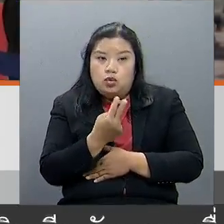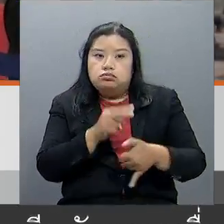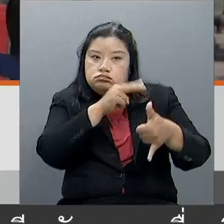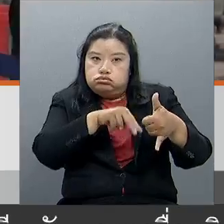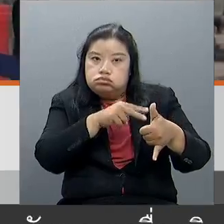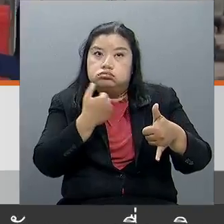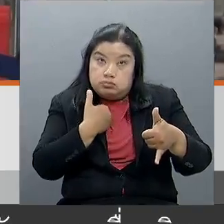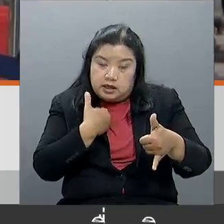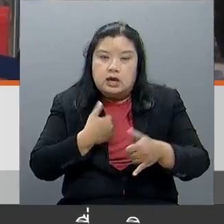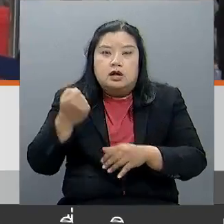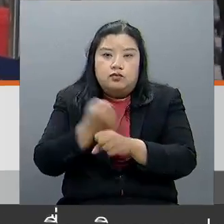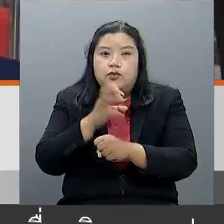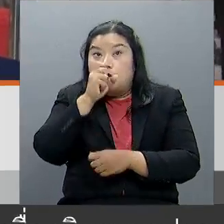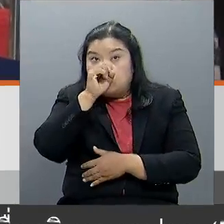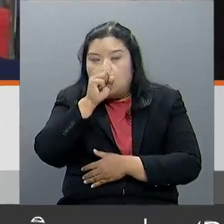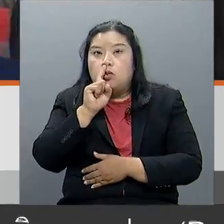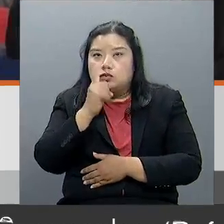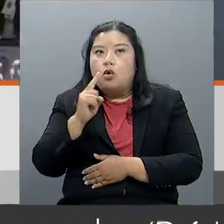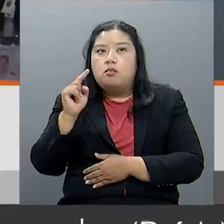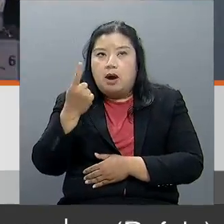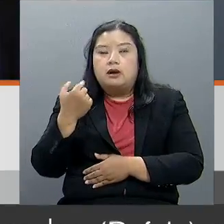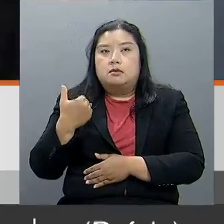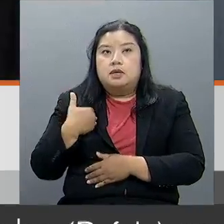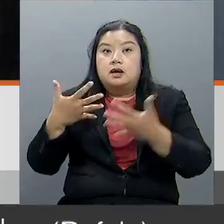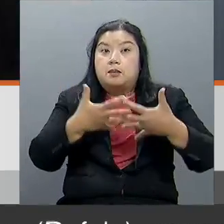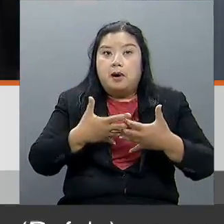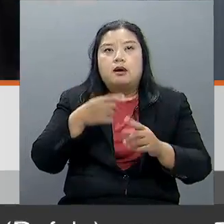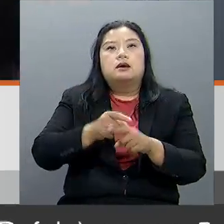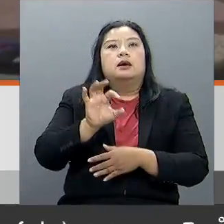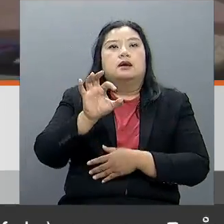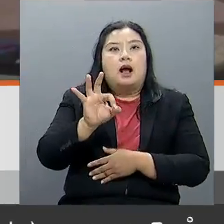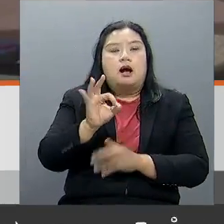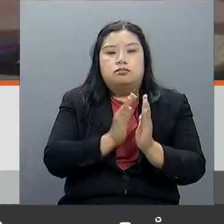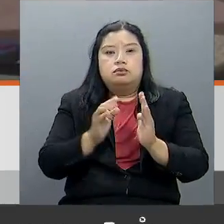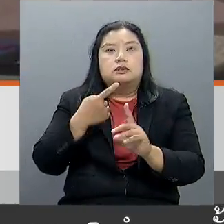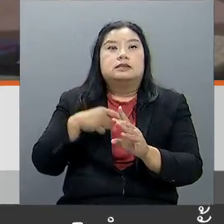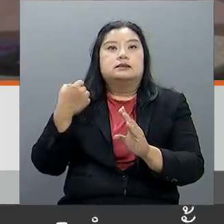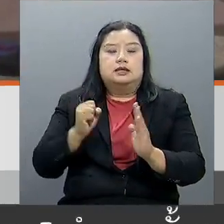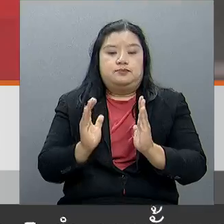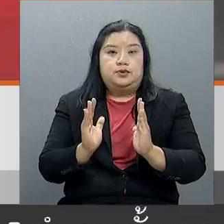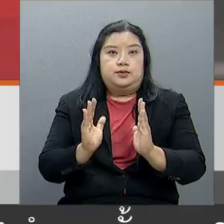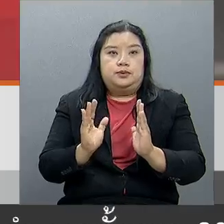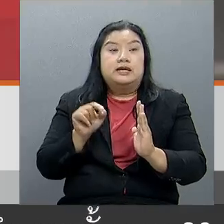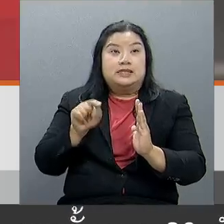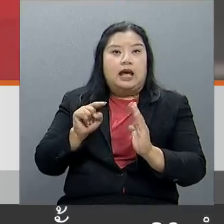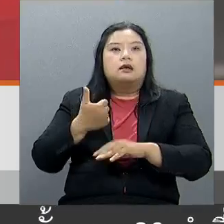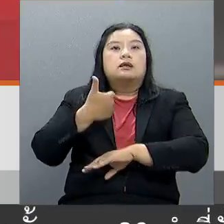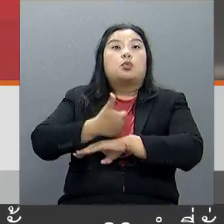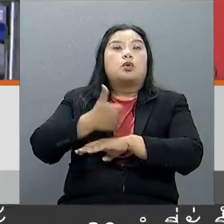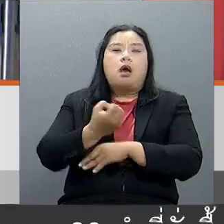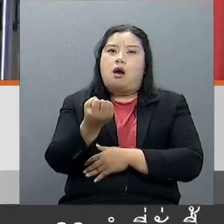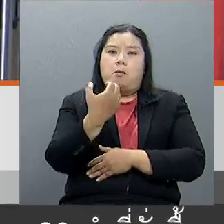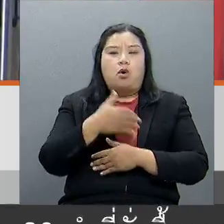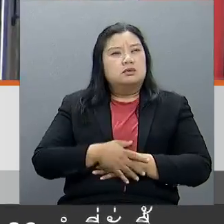ประเทศสหรัฐอเมริกาในช่วงเดือนกันยายนถึงตุลาคมแต่ว่าพลเอกณัฐพลกล่าวว่ามีแนวโน้มว่าจะไม่เดินทาง